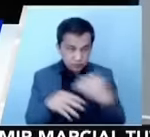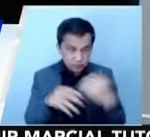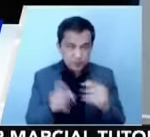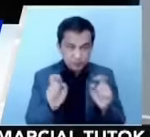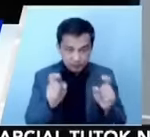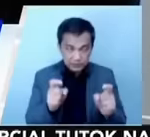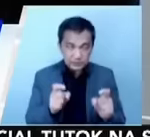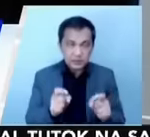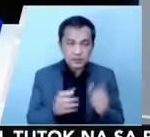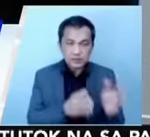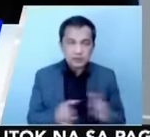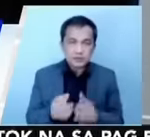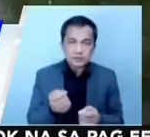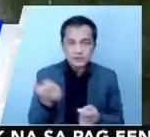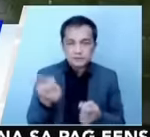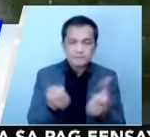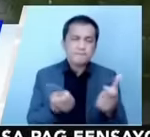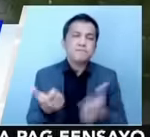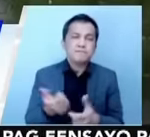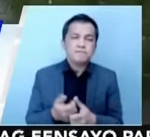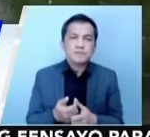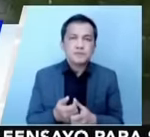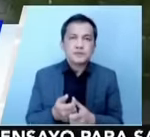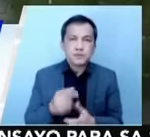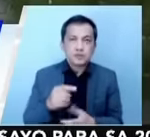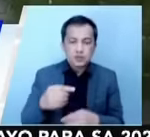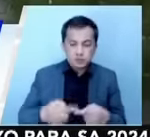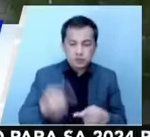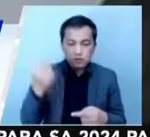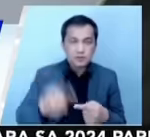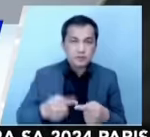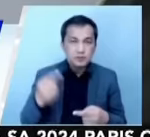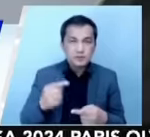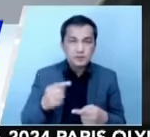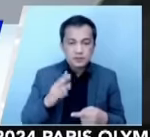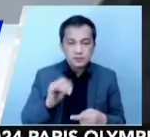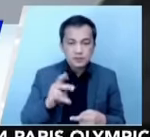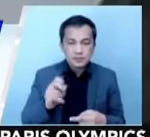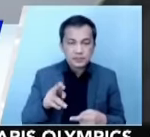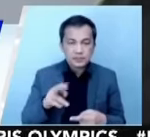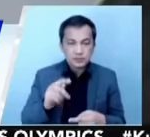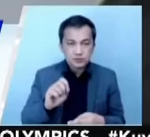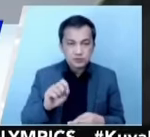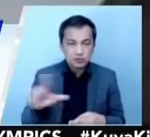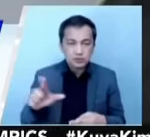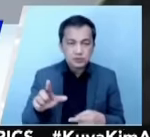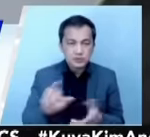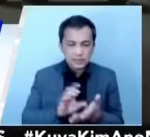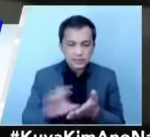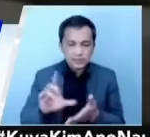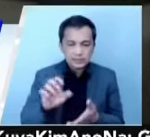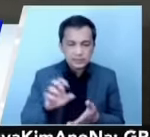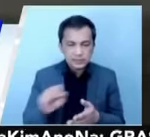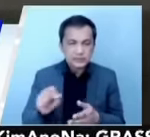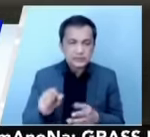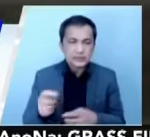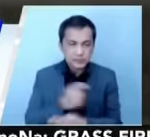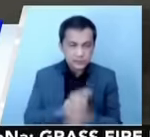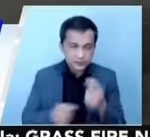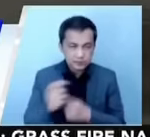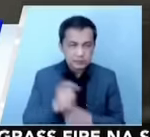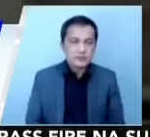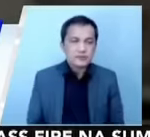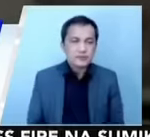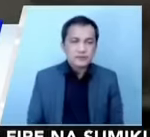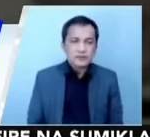planong pag-aalis sa mga boom barriers sa mga toll plaza at gawing cashless ang transaksyon. May mekanismo